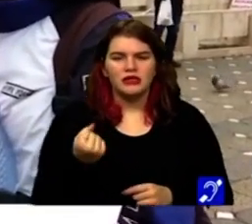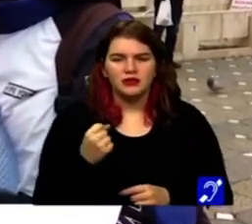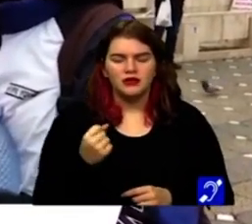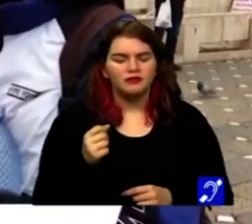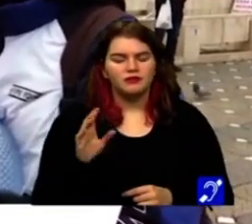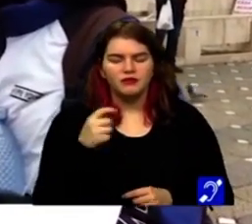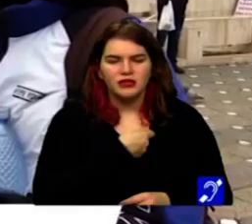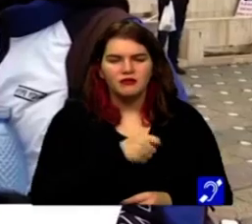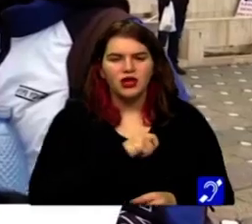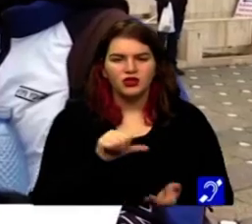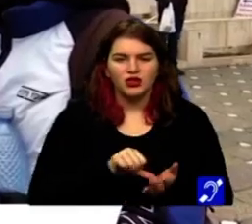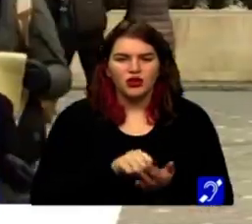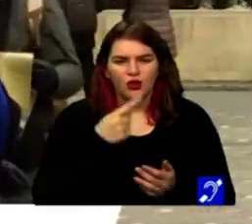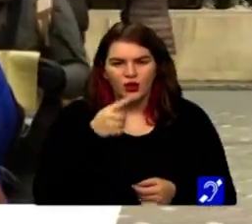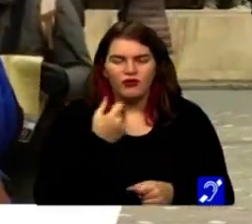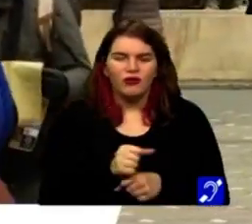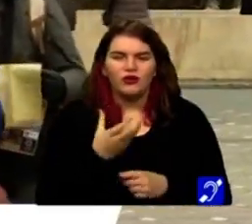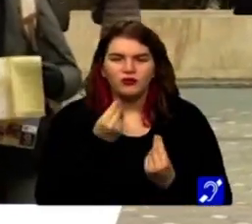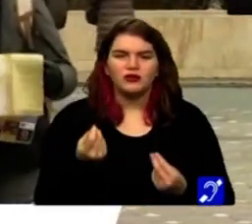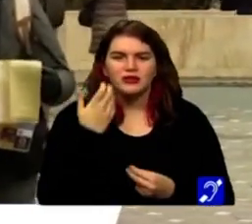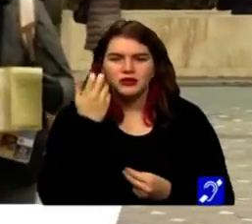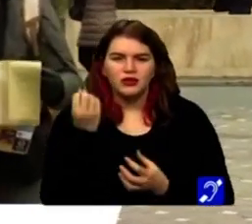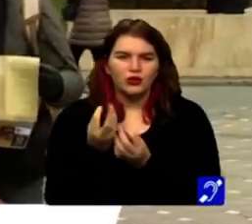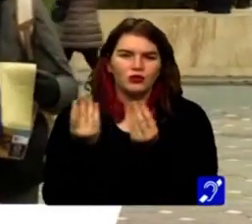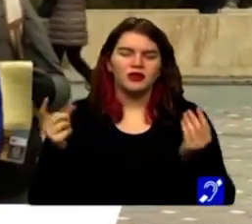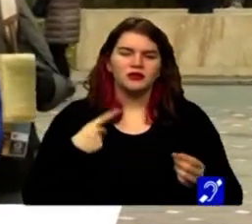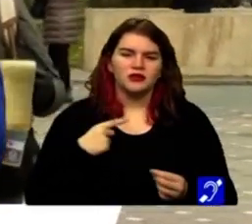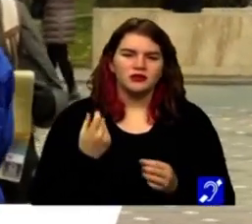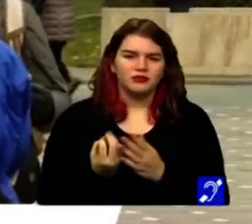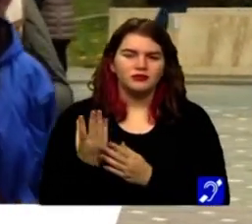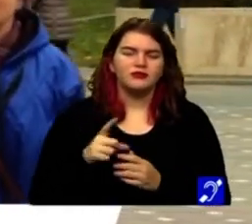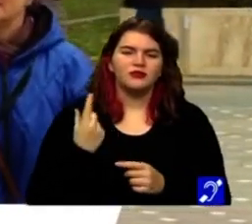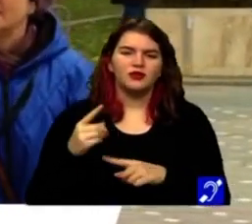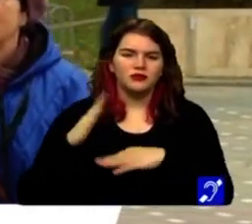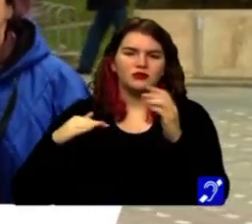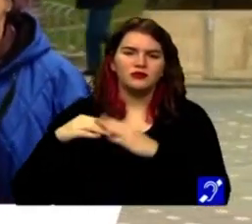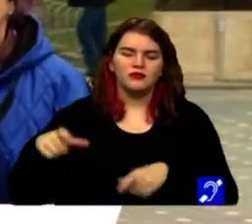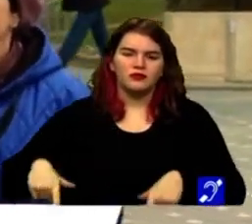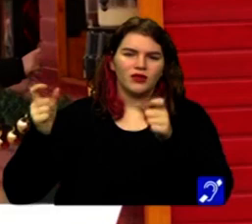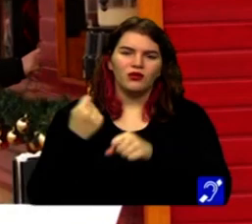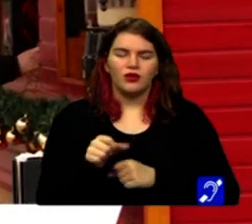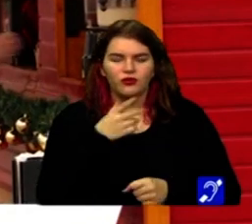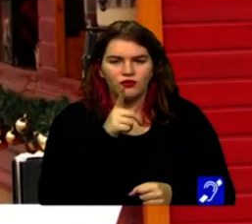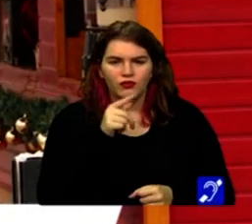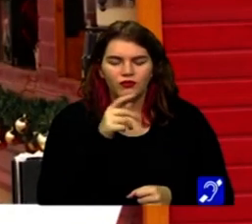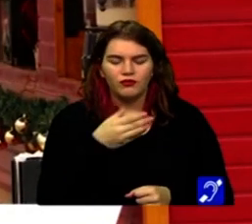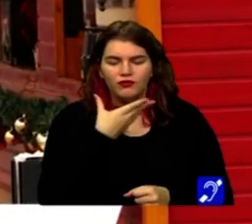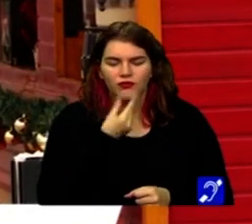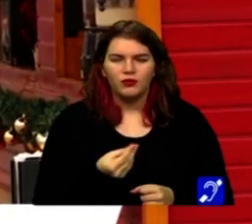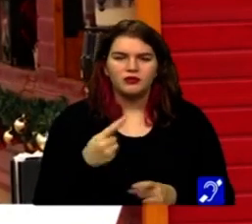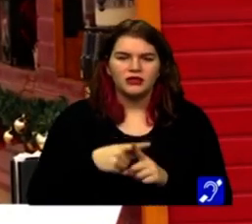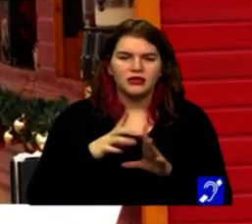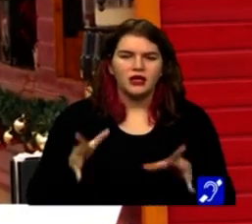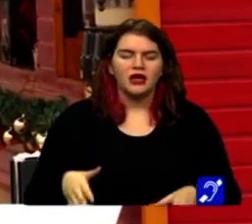Centrul orașului este foarte frumos, mai ales noaptea când sunt aprinse toate luminițele. Și arhitectura catedralei este foarte frumoasă. Ne place foarte